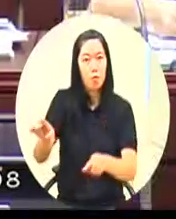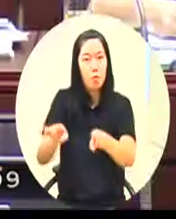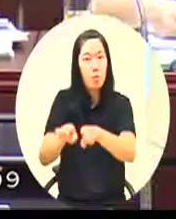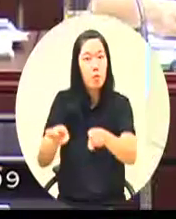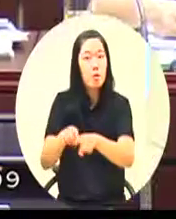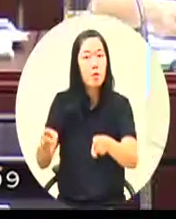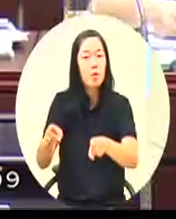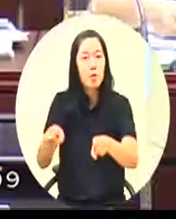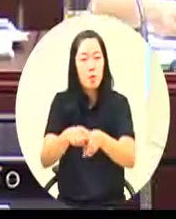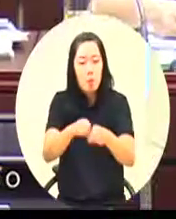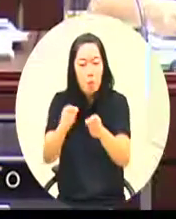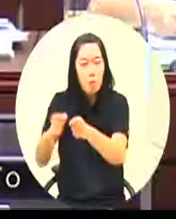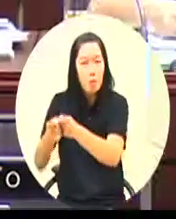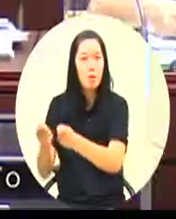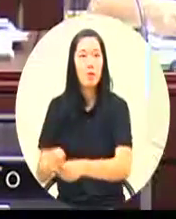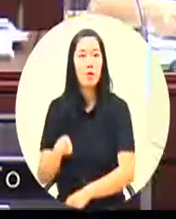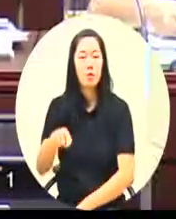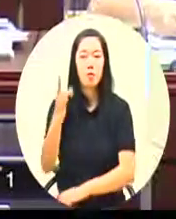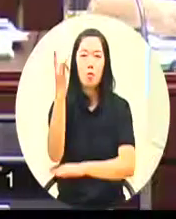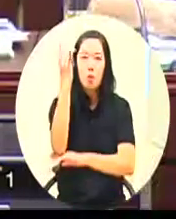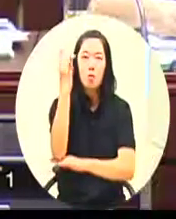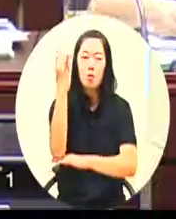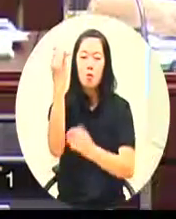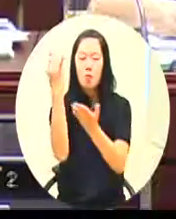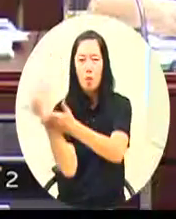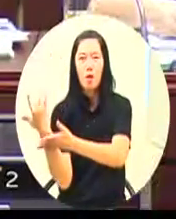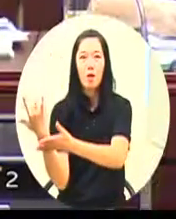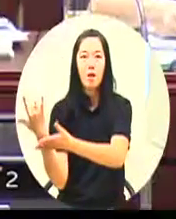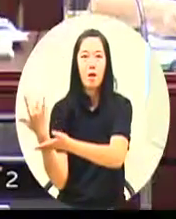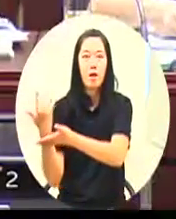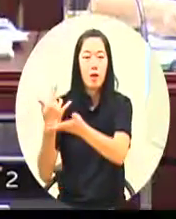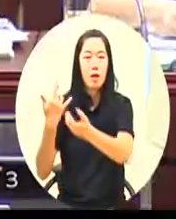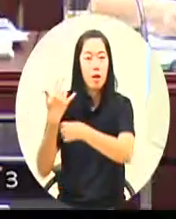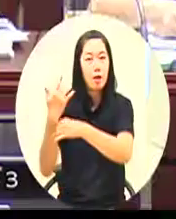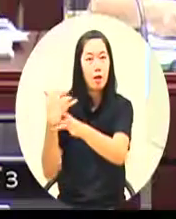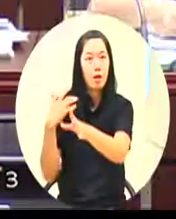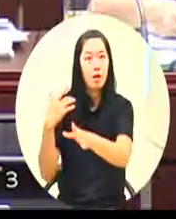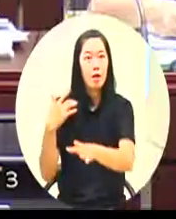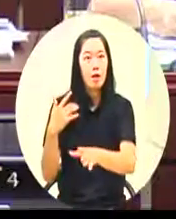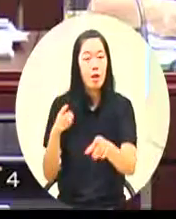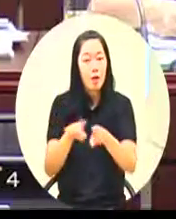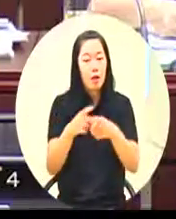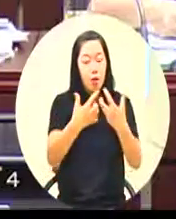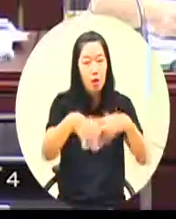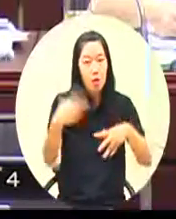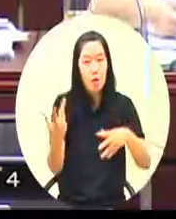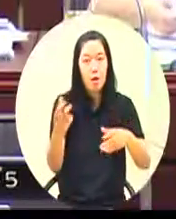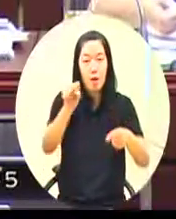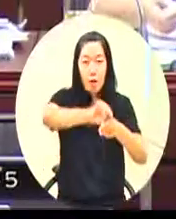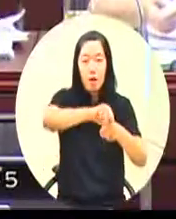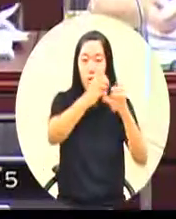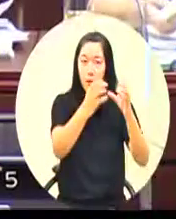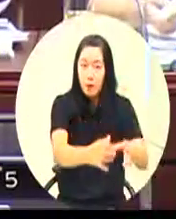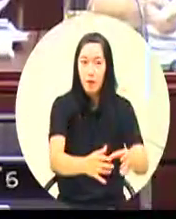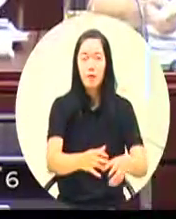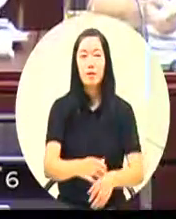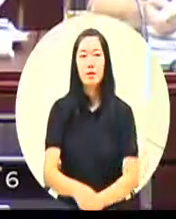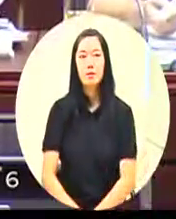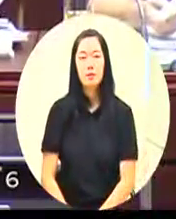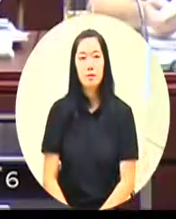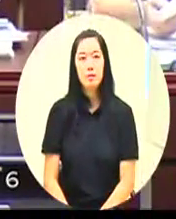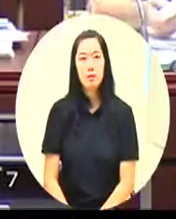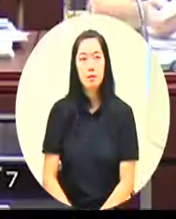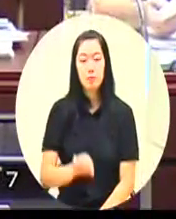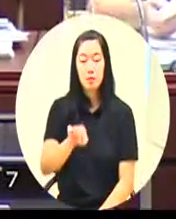损，有的时候你必须把一个树移掉，然后你或者是设备物品劳务的部分，已经有的已经直接就复现复掉了。这